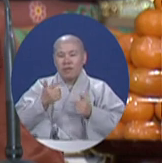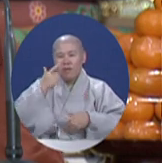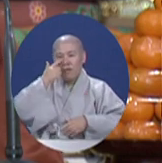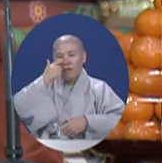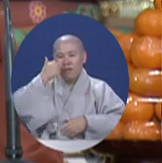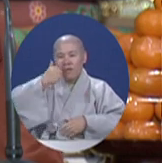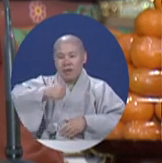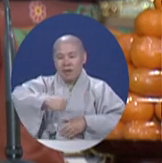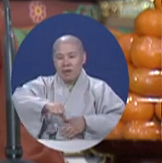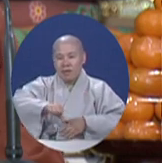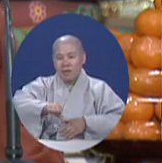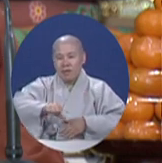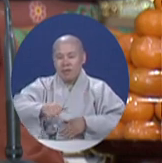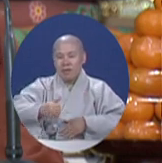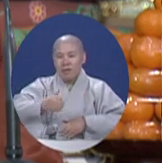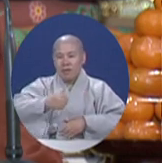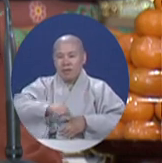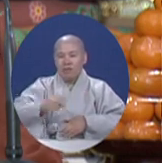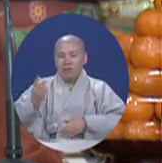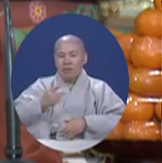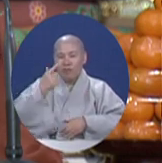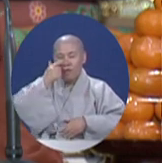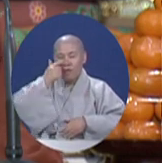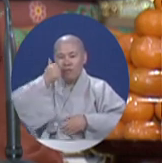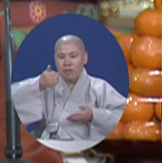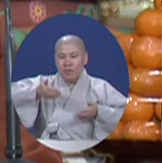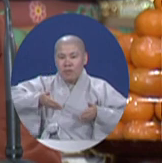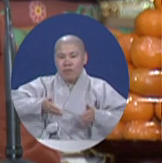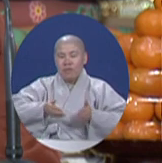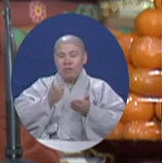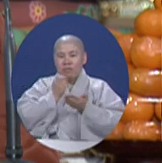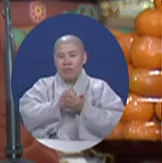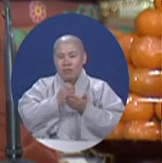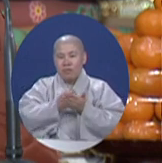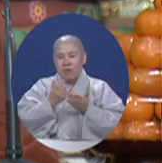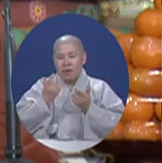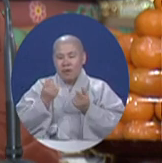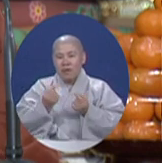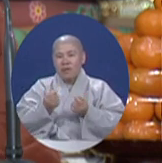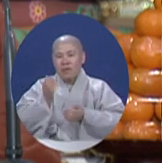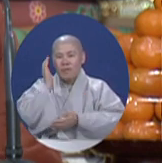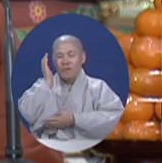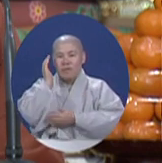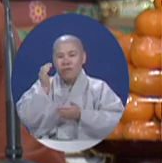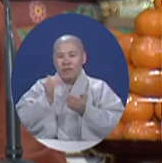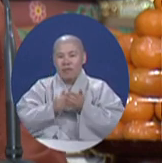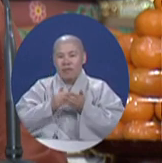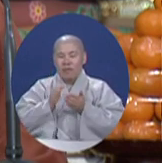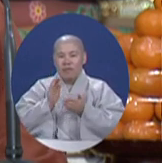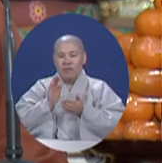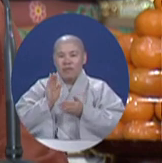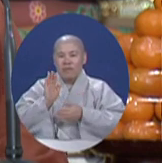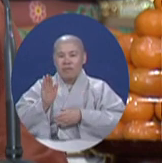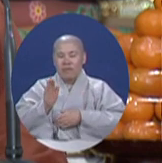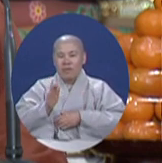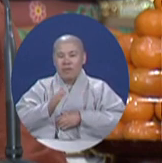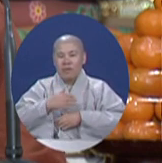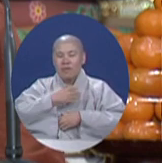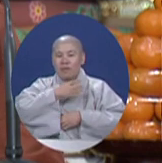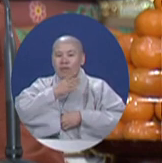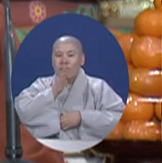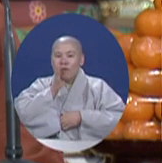낳는 도리요. 또 아들이 아버지 낳는 도리다. 이래 이제 했는데 그 어떤 나이 많은